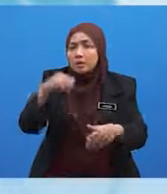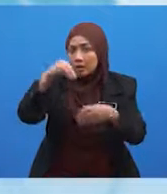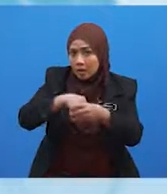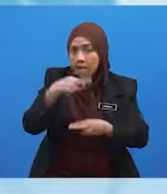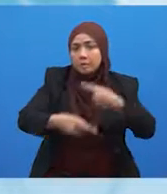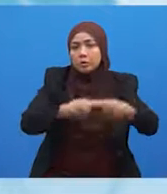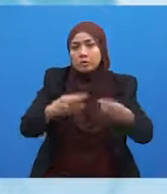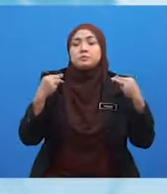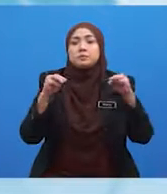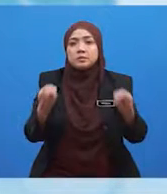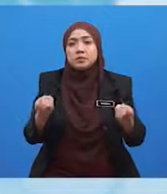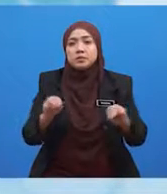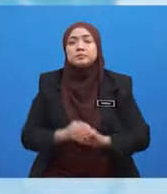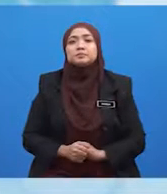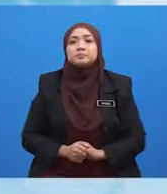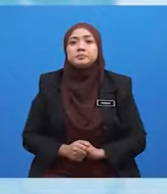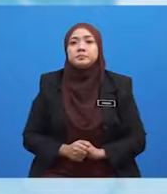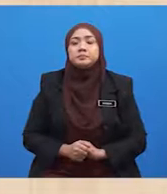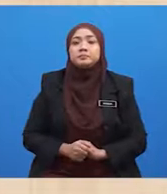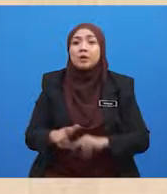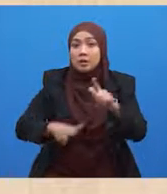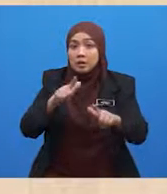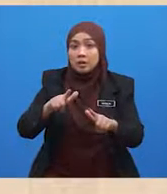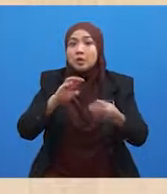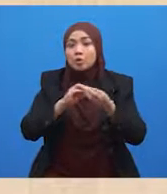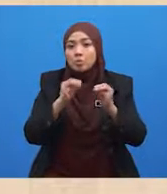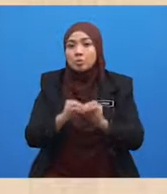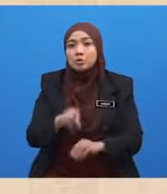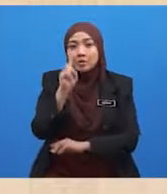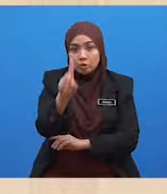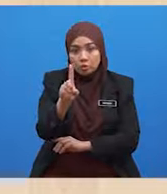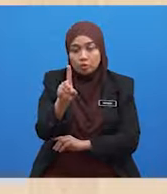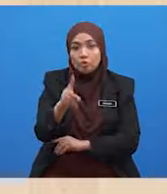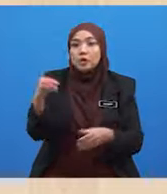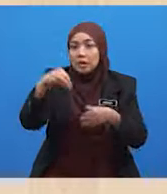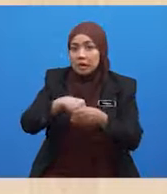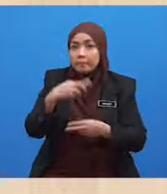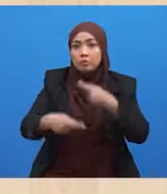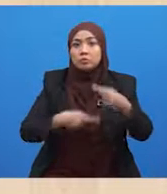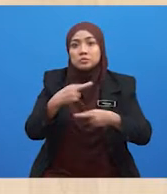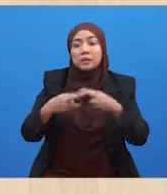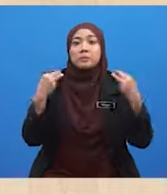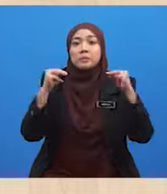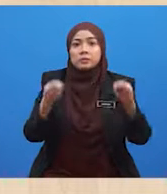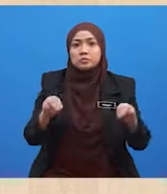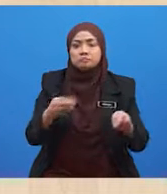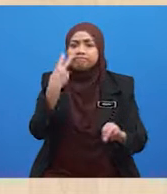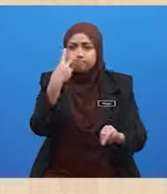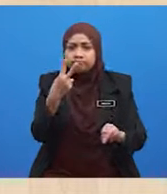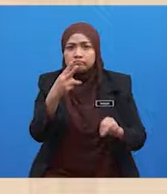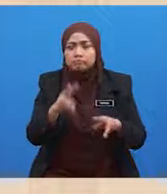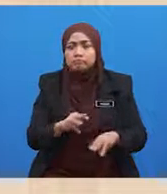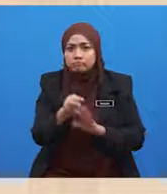proses pemasaran Langkah pertama dalam proses pemasaran ilang menilai peluang peluang